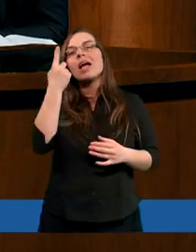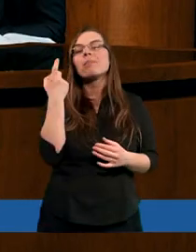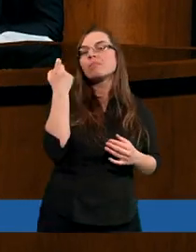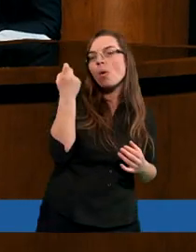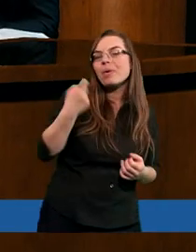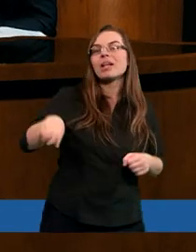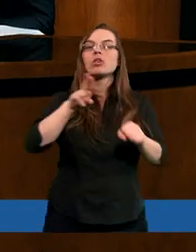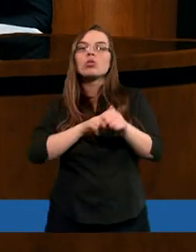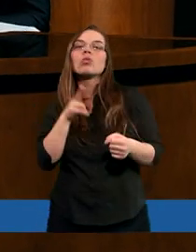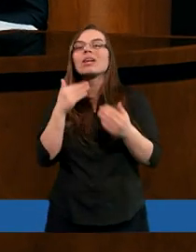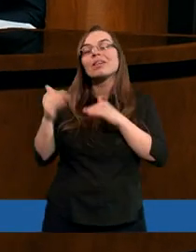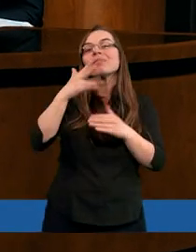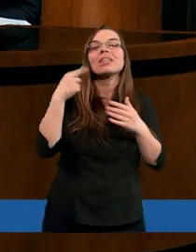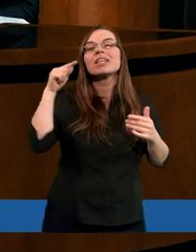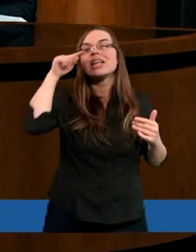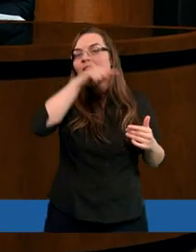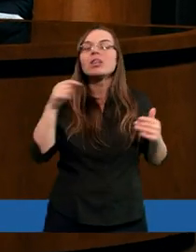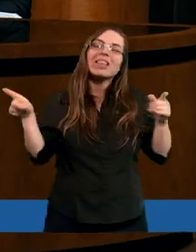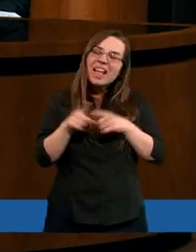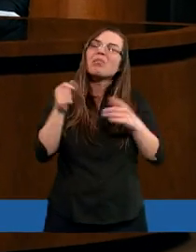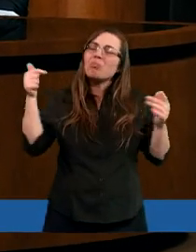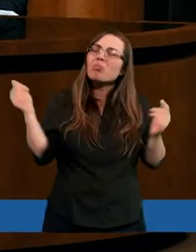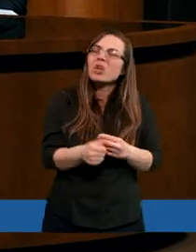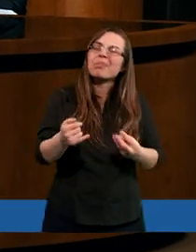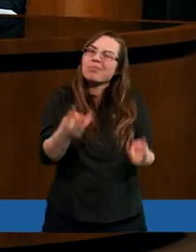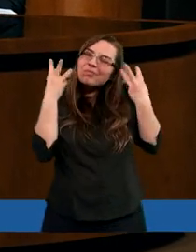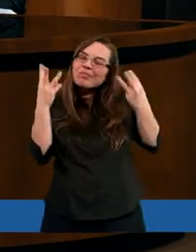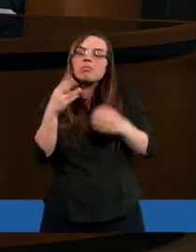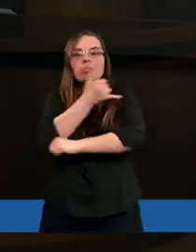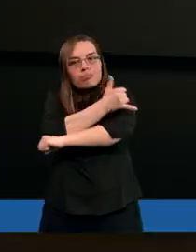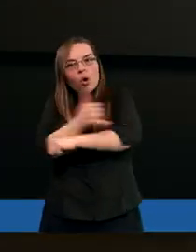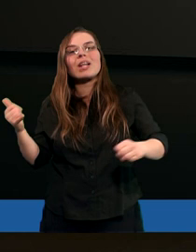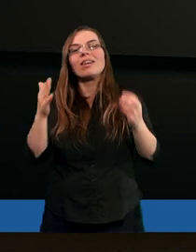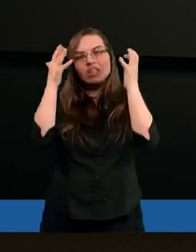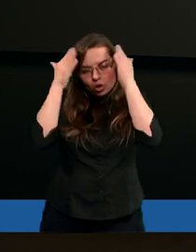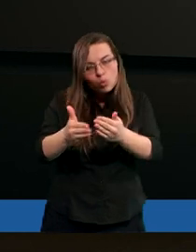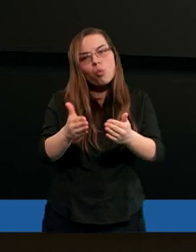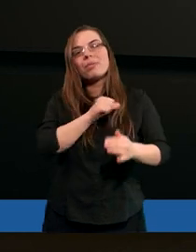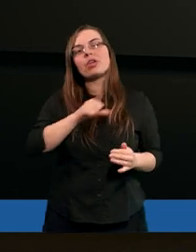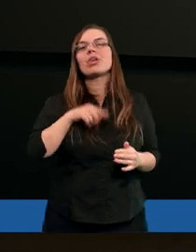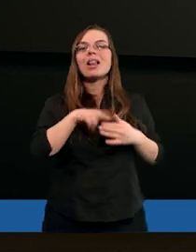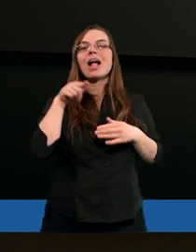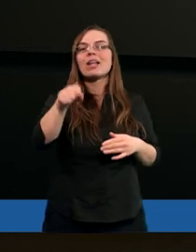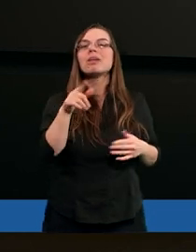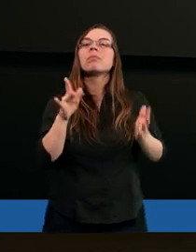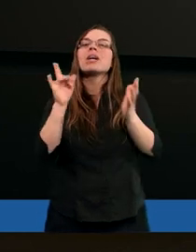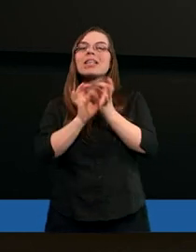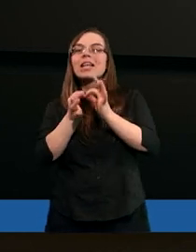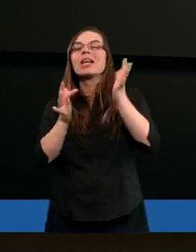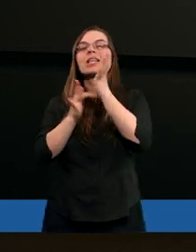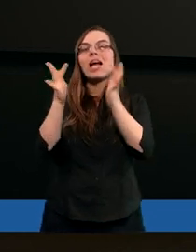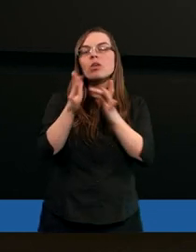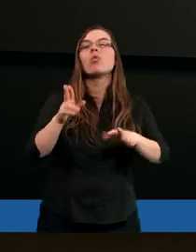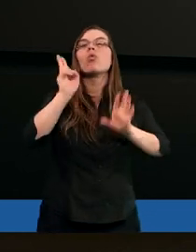moment, na którym niestety też musimy zwrócić uwagę, że gdy Jezus został